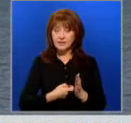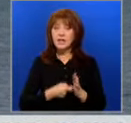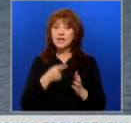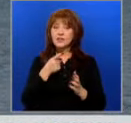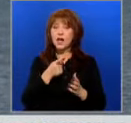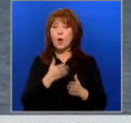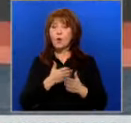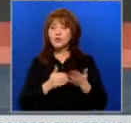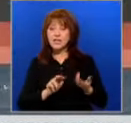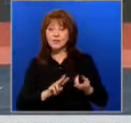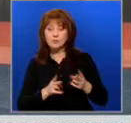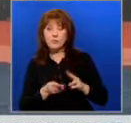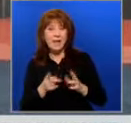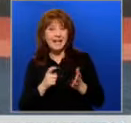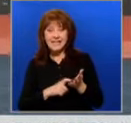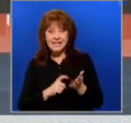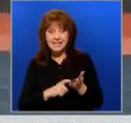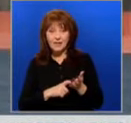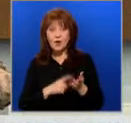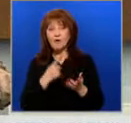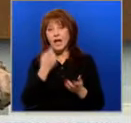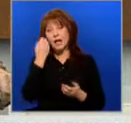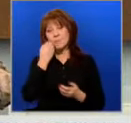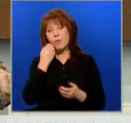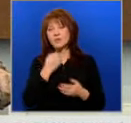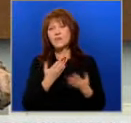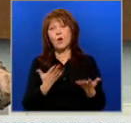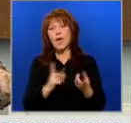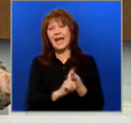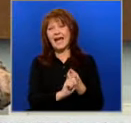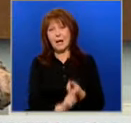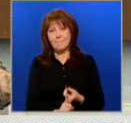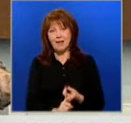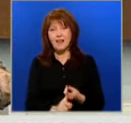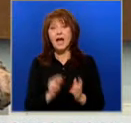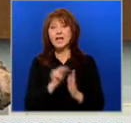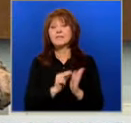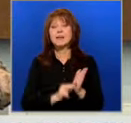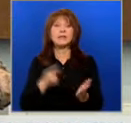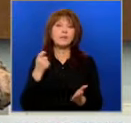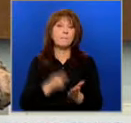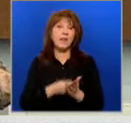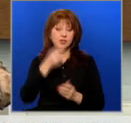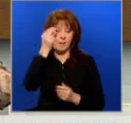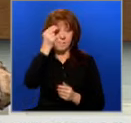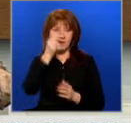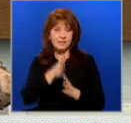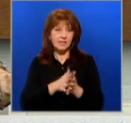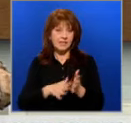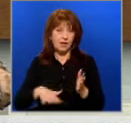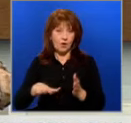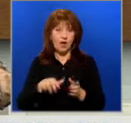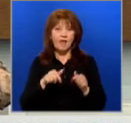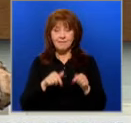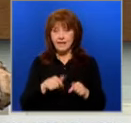дерогацията печели само режима в Кремъл. А сметката я плаща българина. Днес това ви го казаха и от